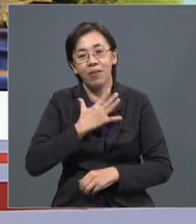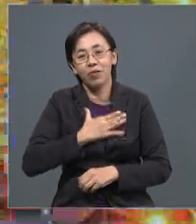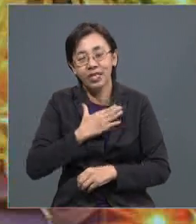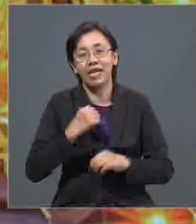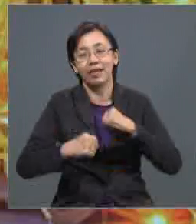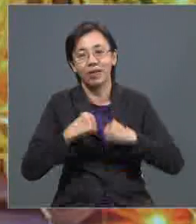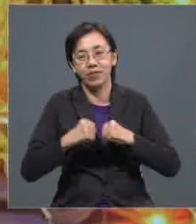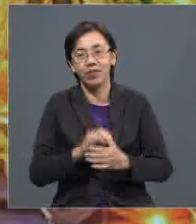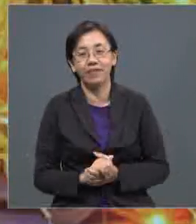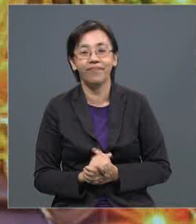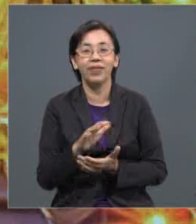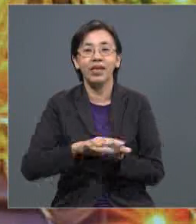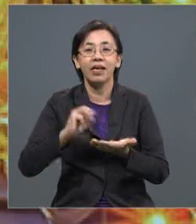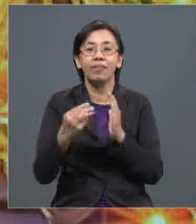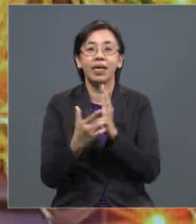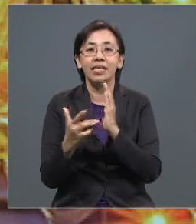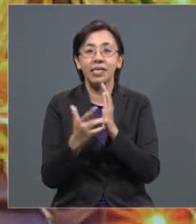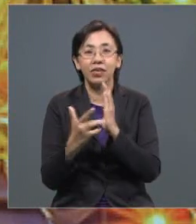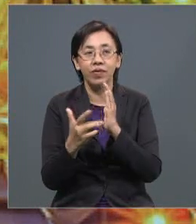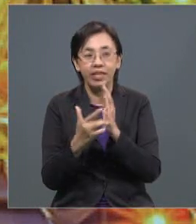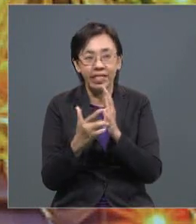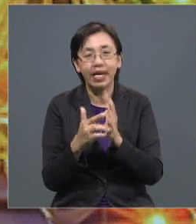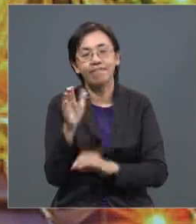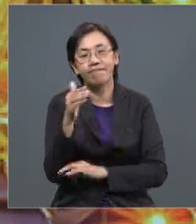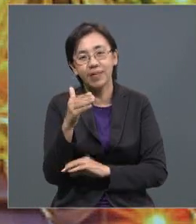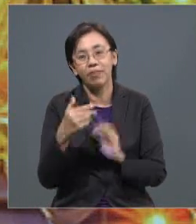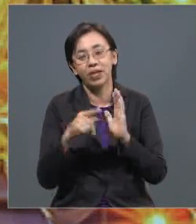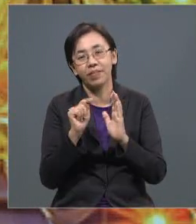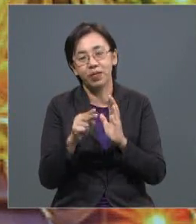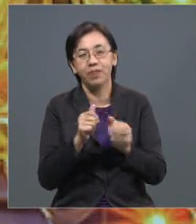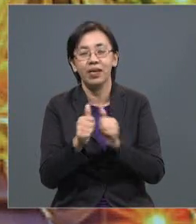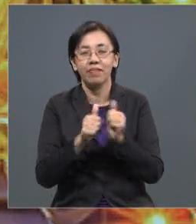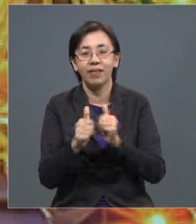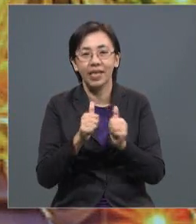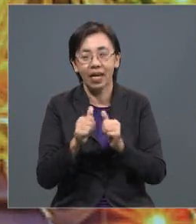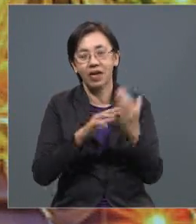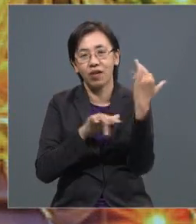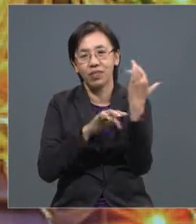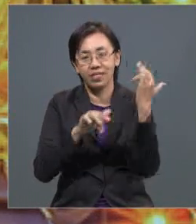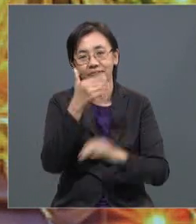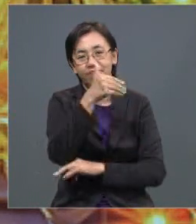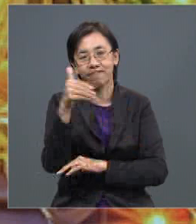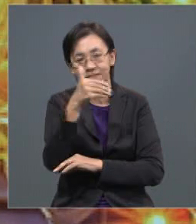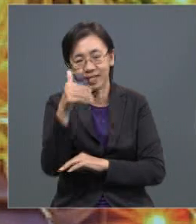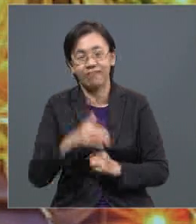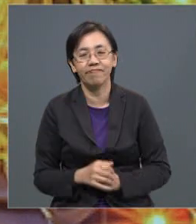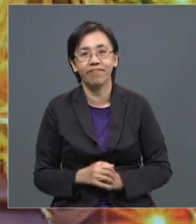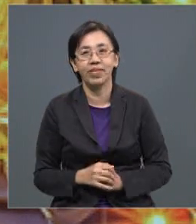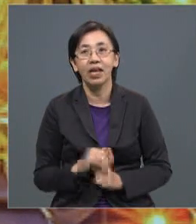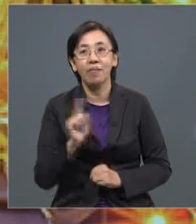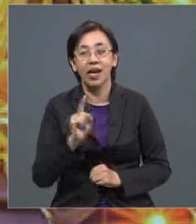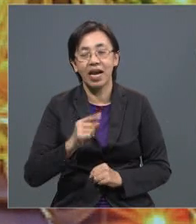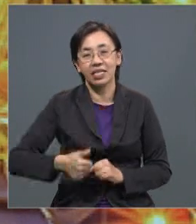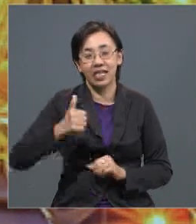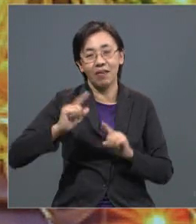าวชนจากมหาวิทยาลัยเทคโนโลยีราชมงคลธัญบุรีไปเข้าร่วมการแข่งขันทักษะคอมพิวเตอร์ระดับนานาชาติครับคุณผู้ชมแล้วคว้าแช